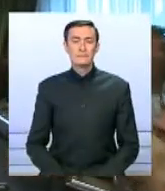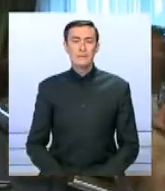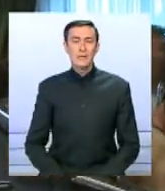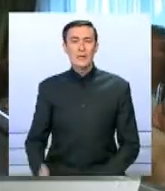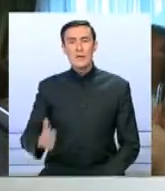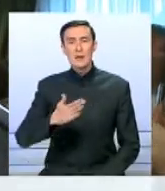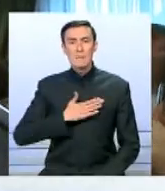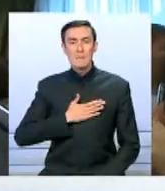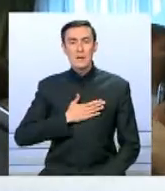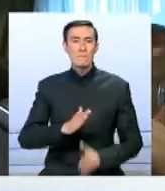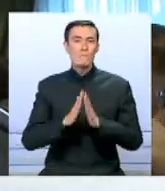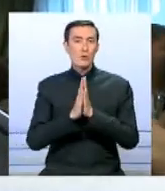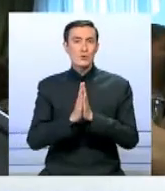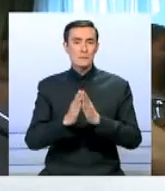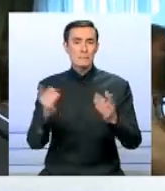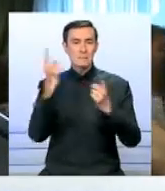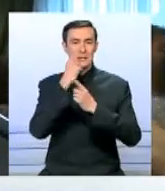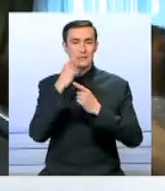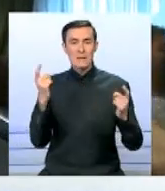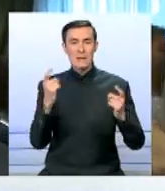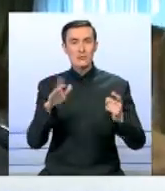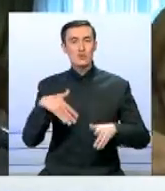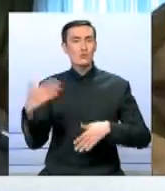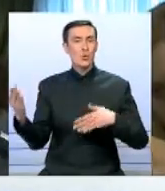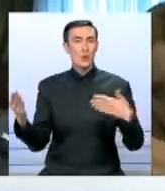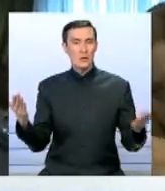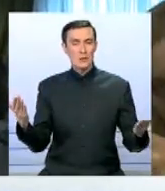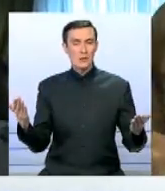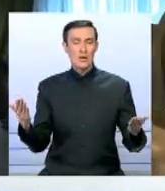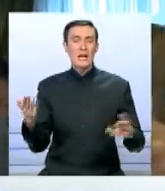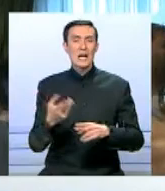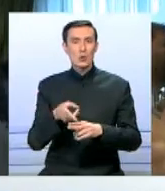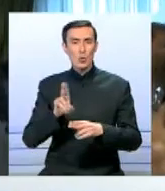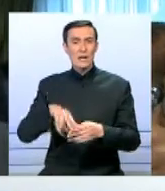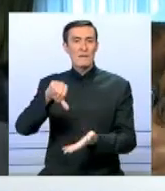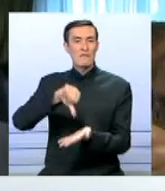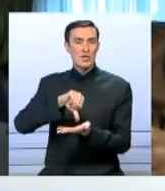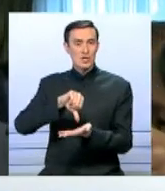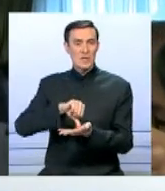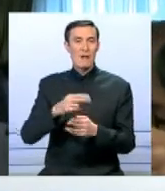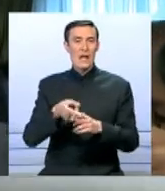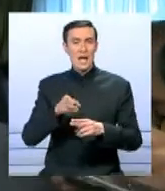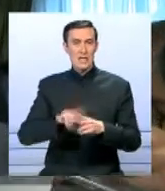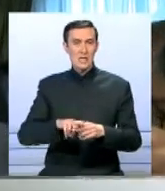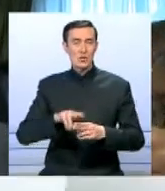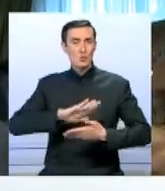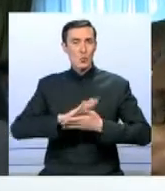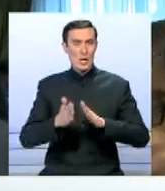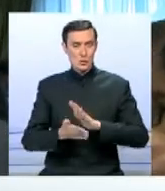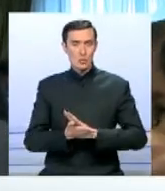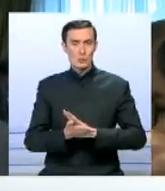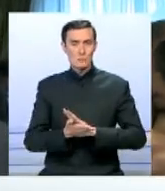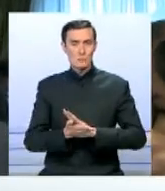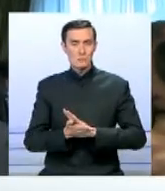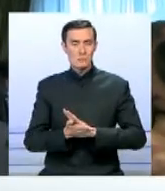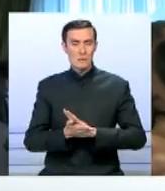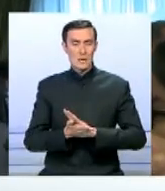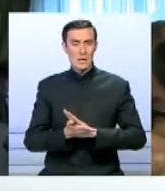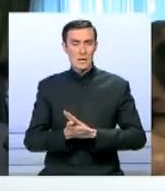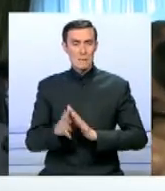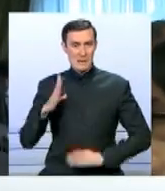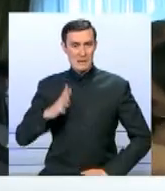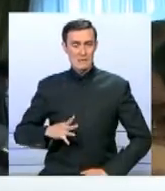Мы призываем все стороны, которые вовлечены в эту ситуацию,